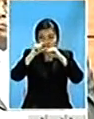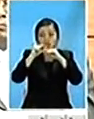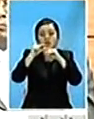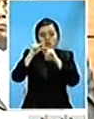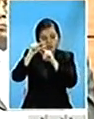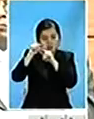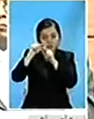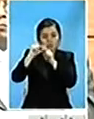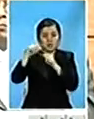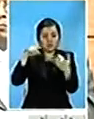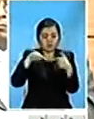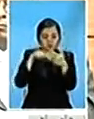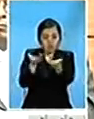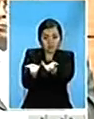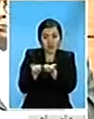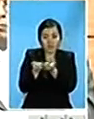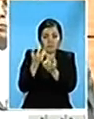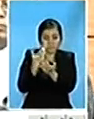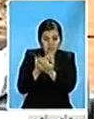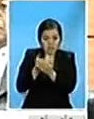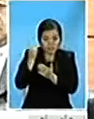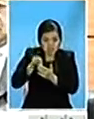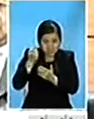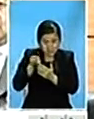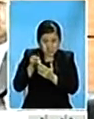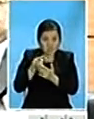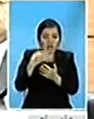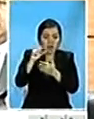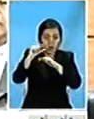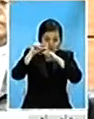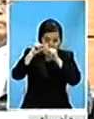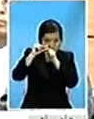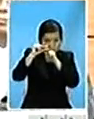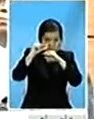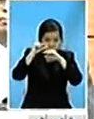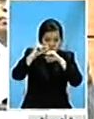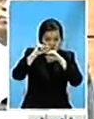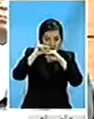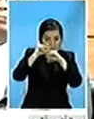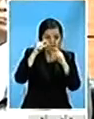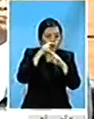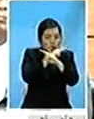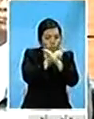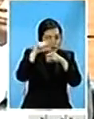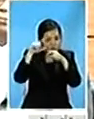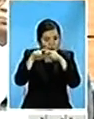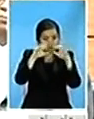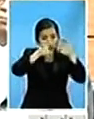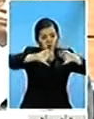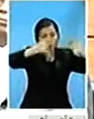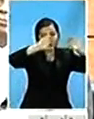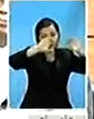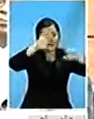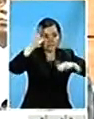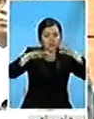นเม็ดเงินที่ชาวนาได้รับแล้วส่วนต่างนั้นมาคำนวณกับเม็ดเงินงบประมาณโดยรวมที่รัฐบาลต้องใช้ผลออกมาเท่